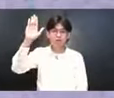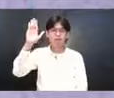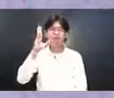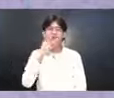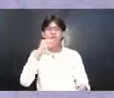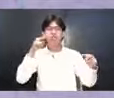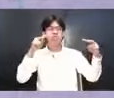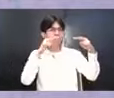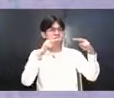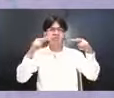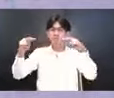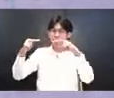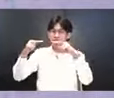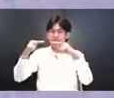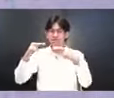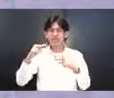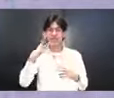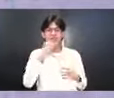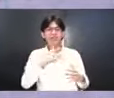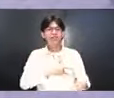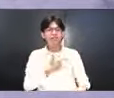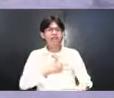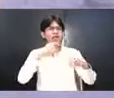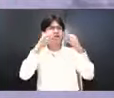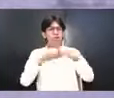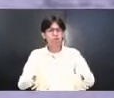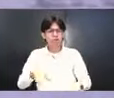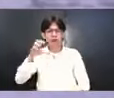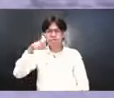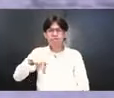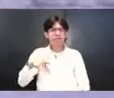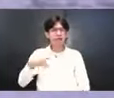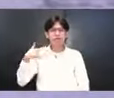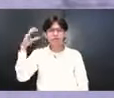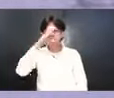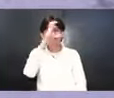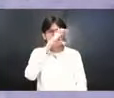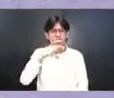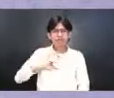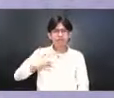nakataas ang kamay. Anong naramdaman nyo nung nawala ang cellphone nyo?